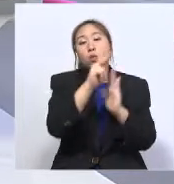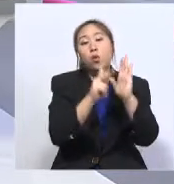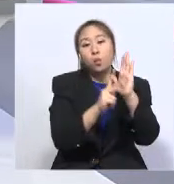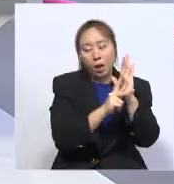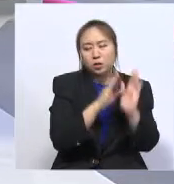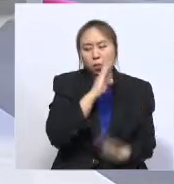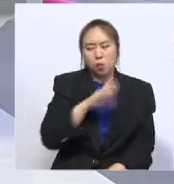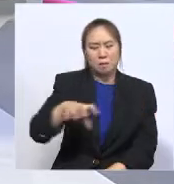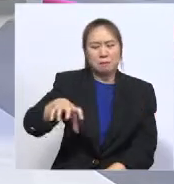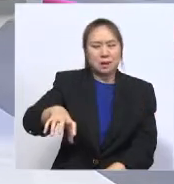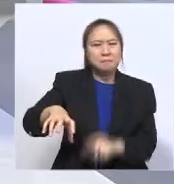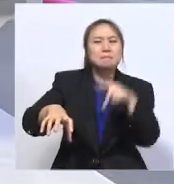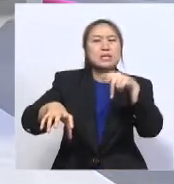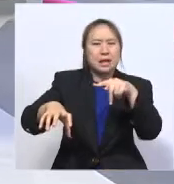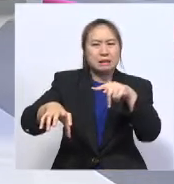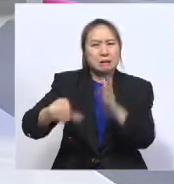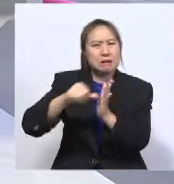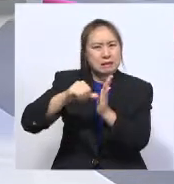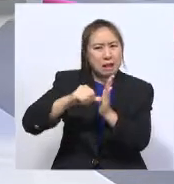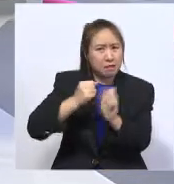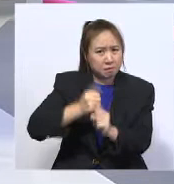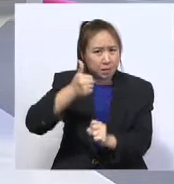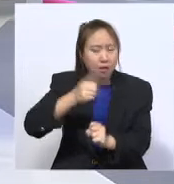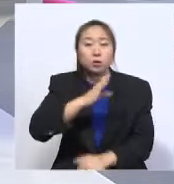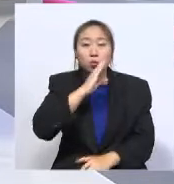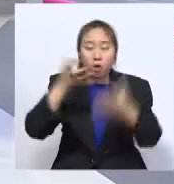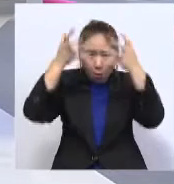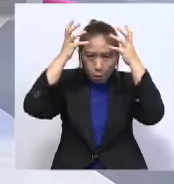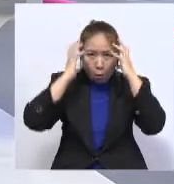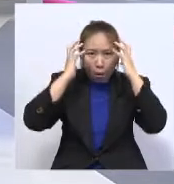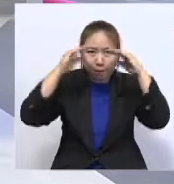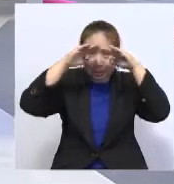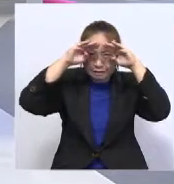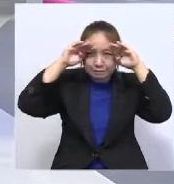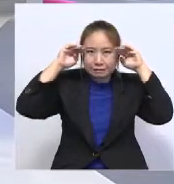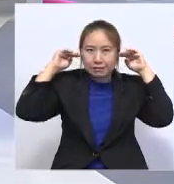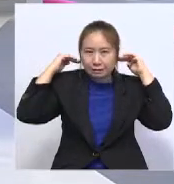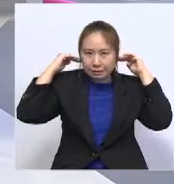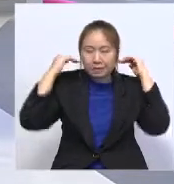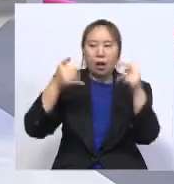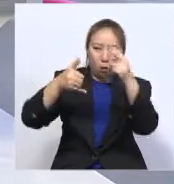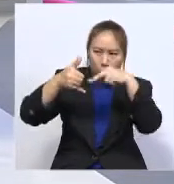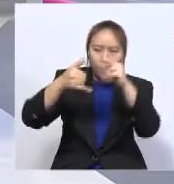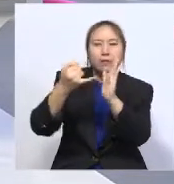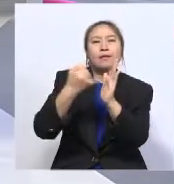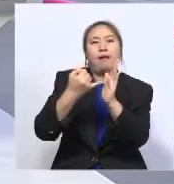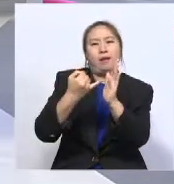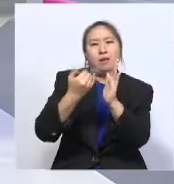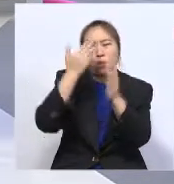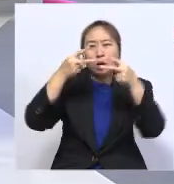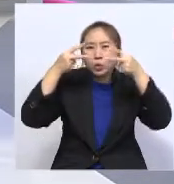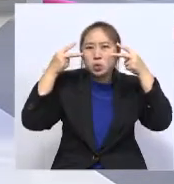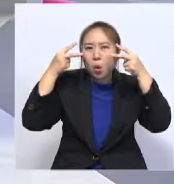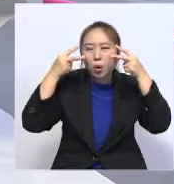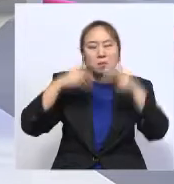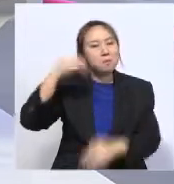ถ้าเป็นพื้นที่พิเศษเนี่ยจะปรับได้ไหมเพราะปกติเนี่ยหมวกกันน็อกถ้าเกิดว่าเป็นหมวกกันน็อกครึ่งใบก็น่าจะตรวจสอบง่ายกว่าเพราะปกติเนี่ยกลุ่มคนร้